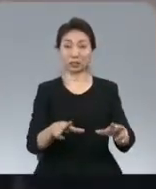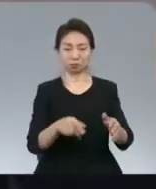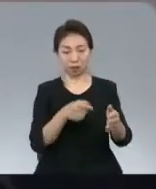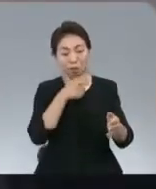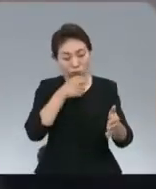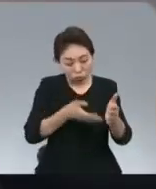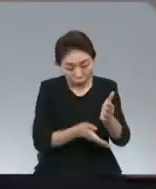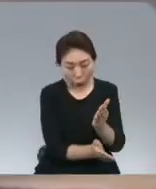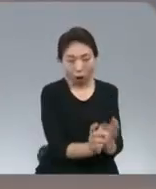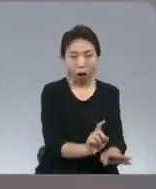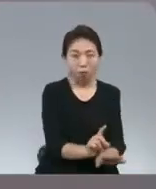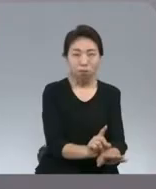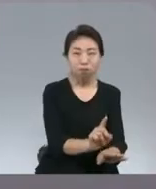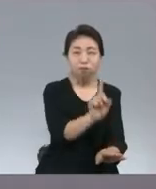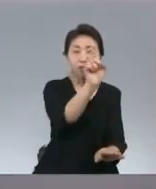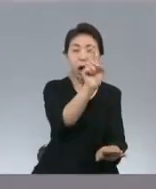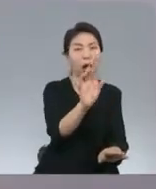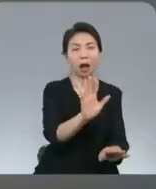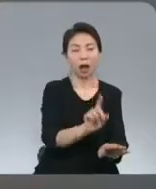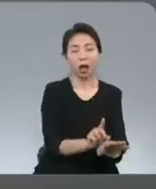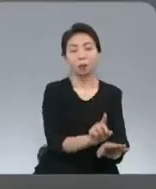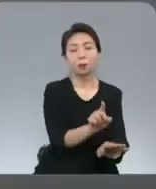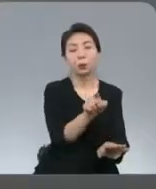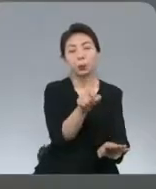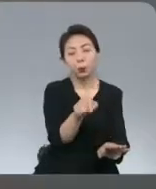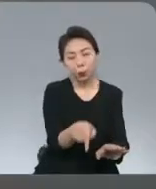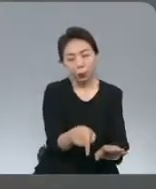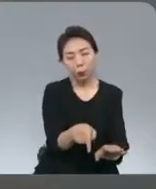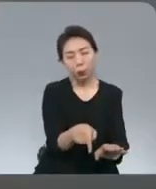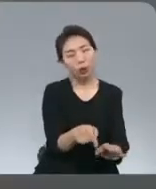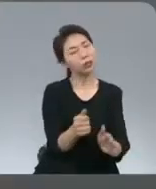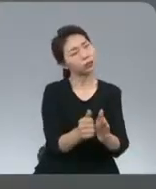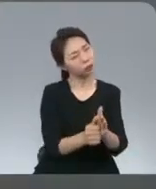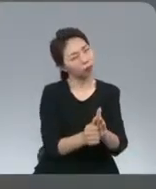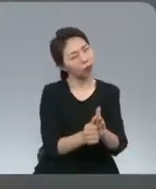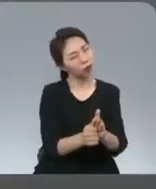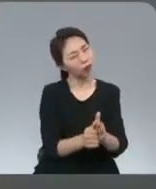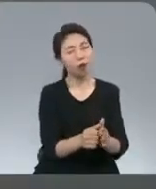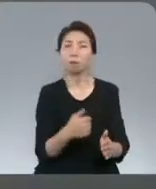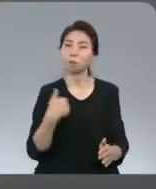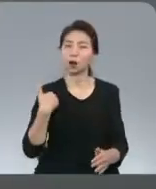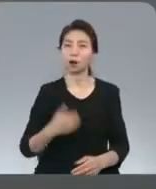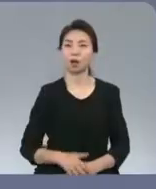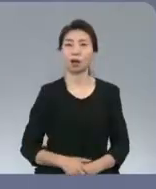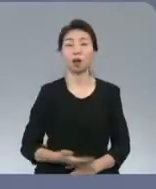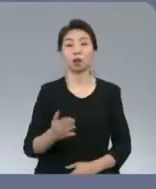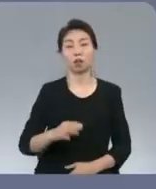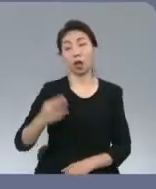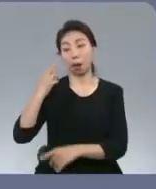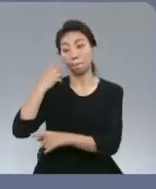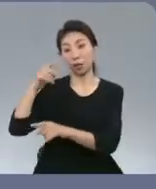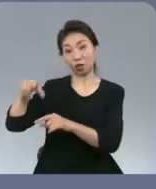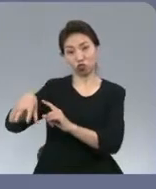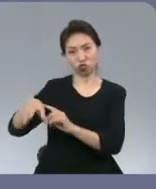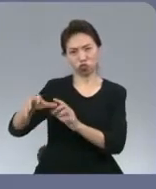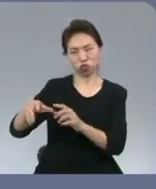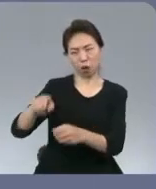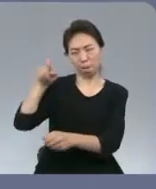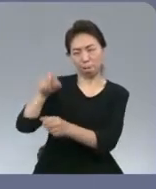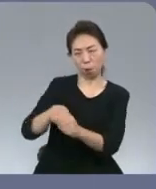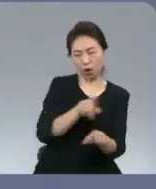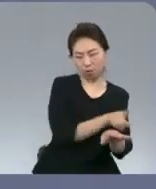do Vậy lần này có khả năng nguyên tắc không đưa tin là do vụ phóng thất bại hoa kết quả không được như mong đợi trên thực tế